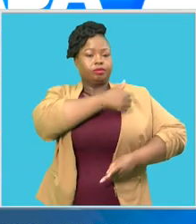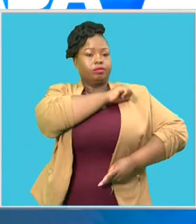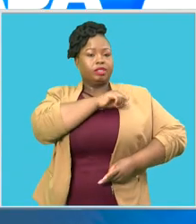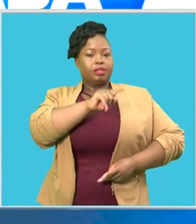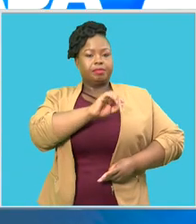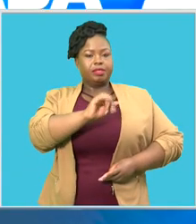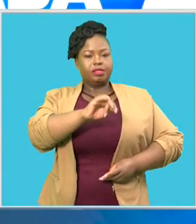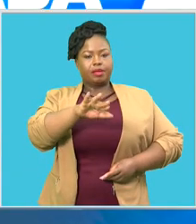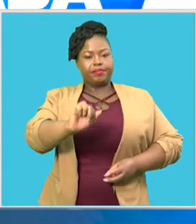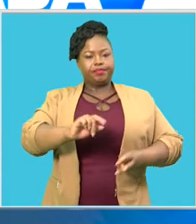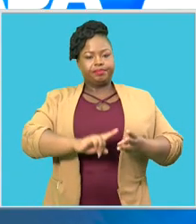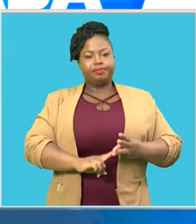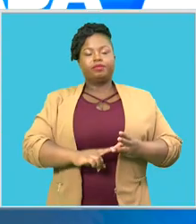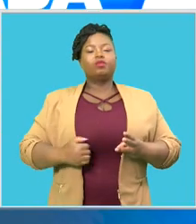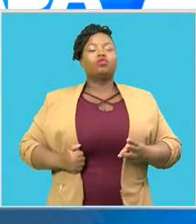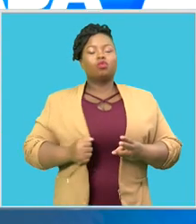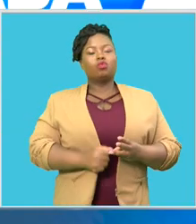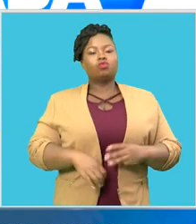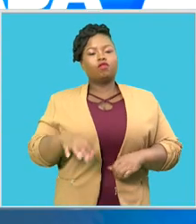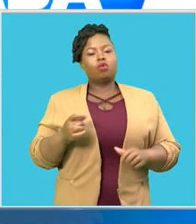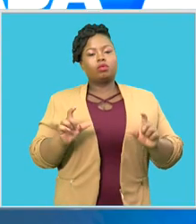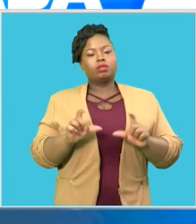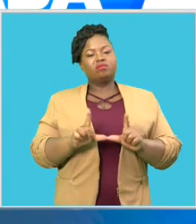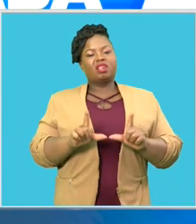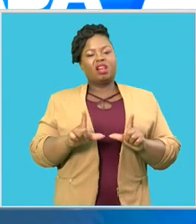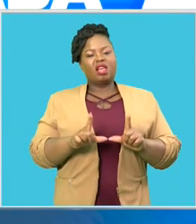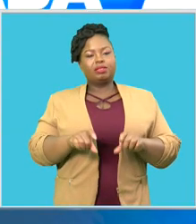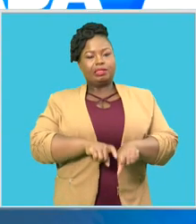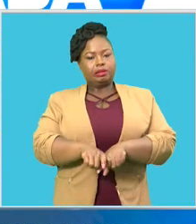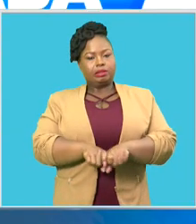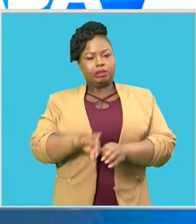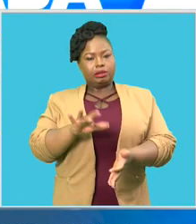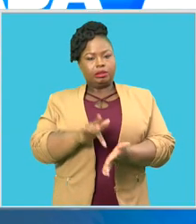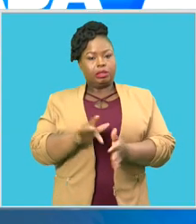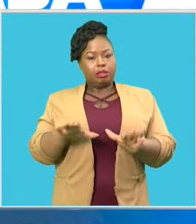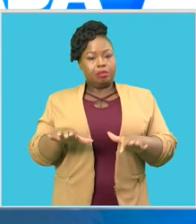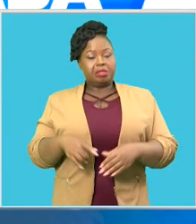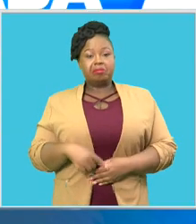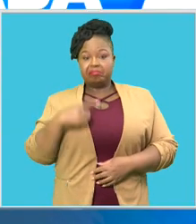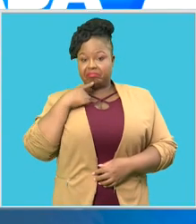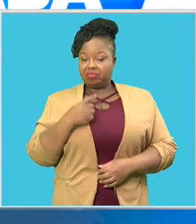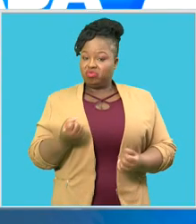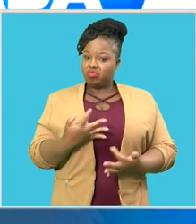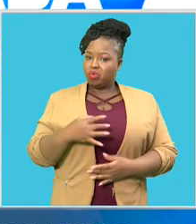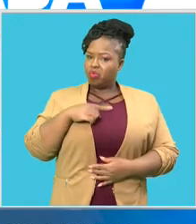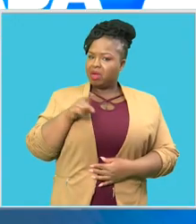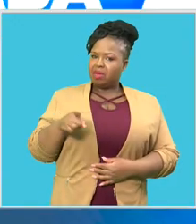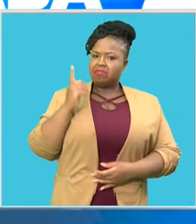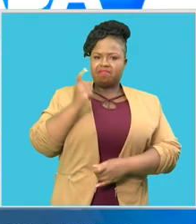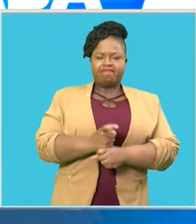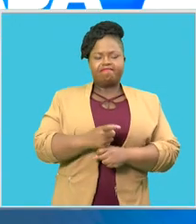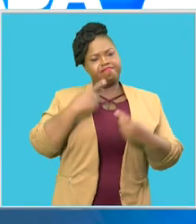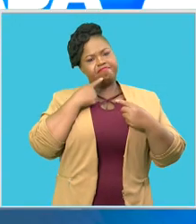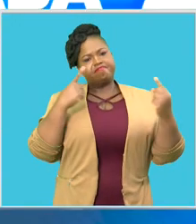kanye nemibiko yesikhungo sokuhlolela izincwadi zokushayela. Leli qembu lithi kuyethusa ukuthi uLesufi unqabile ukukhipha imibiko